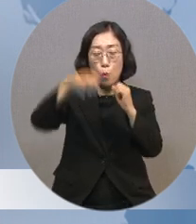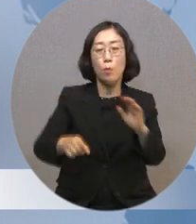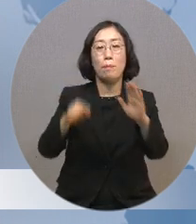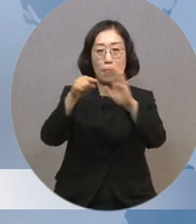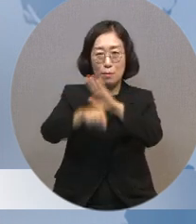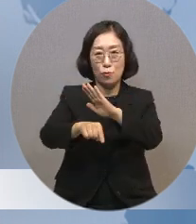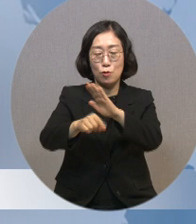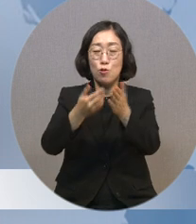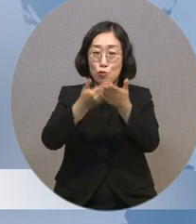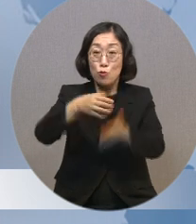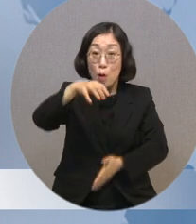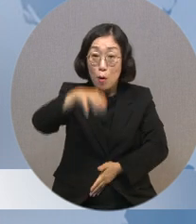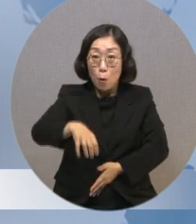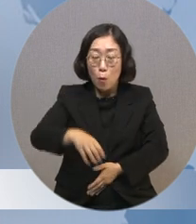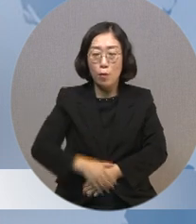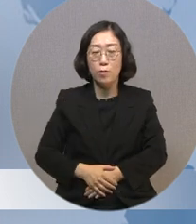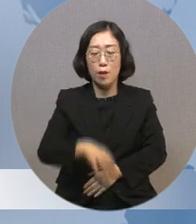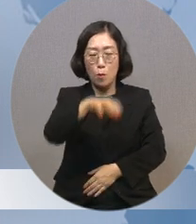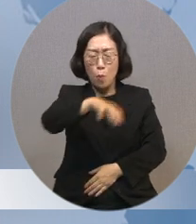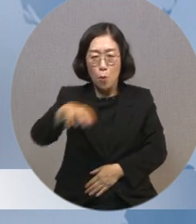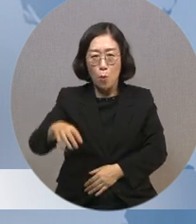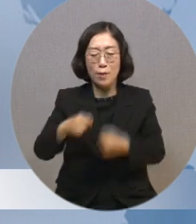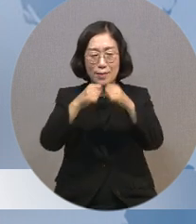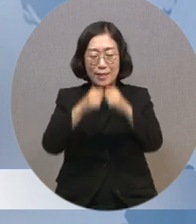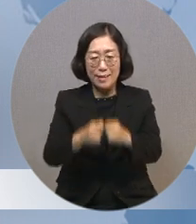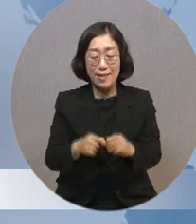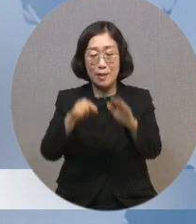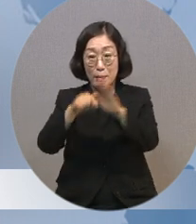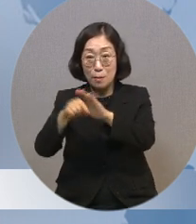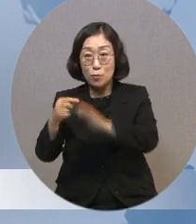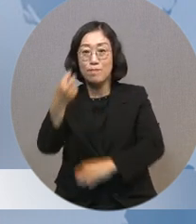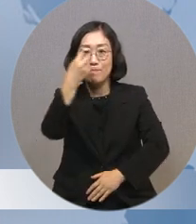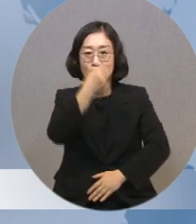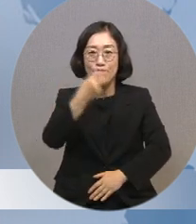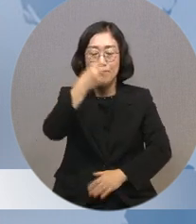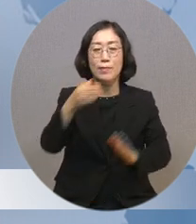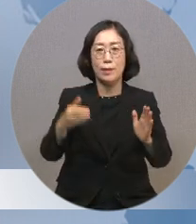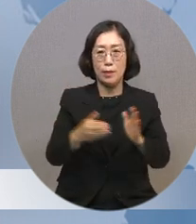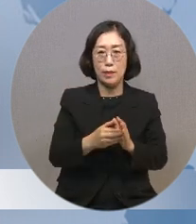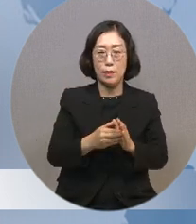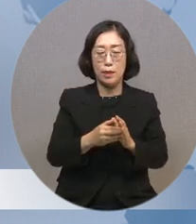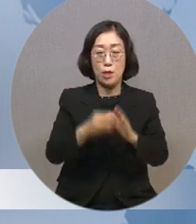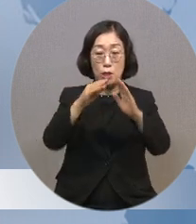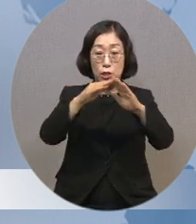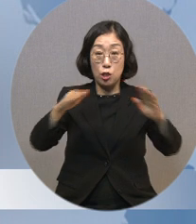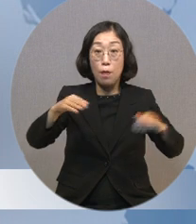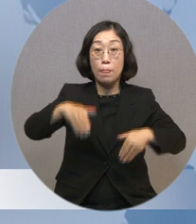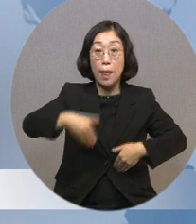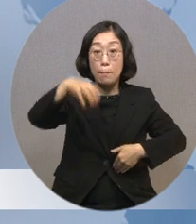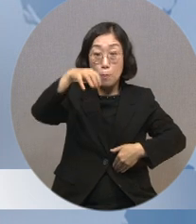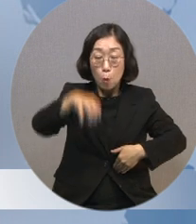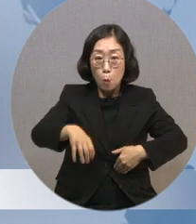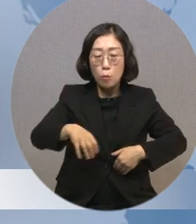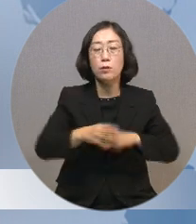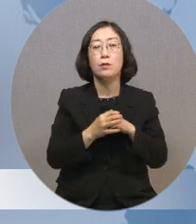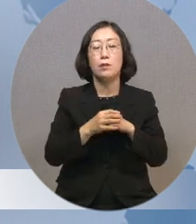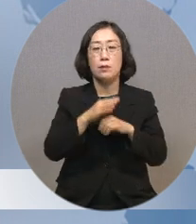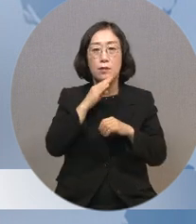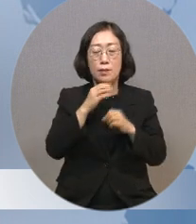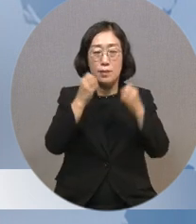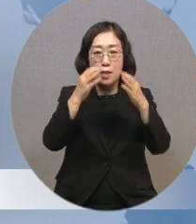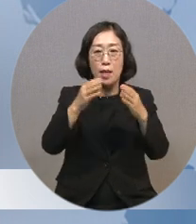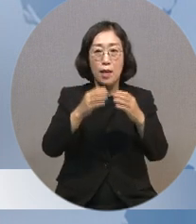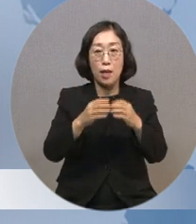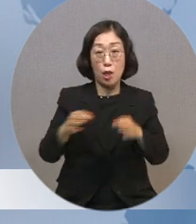강조하며 전남 해상풍력 1단지 현장을 세밀히 점검했는데요. 앞으로 전남의 해상풍력이 지역 경제에 새로운